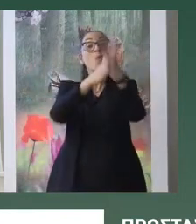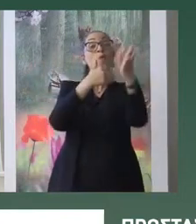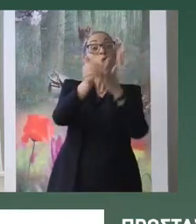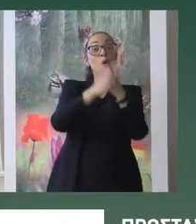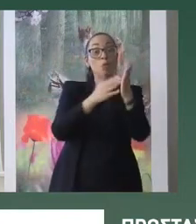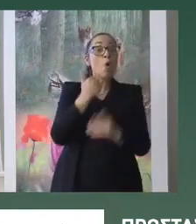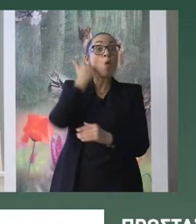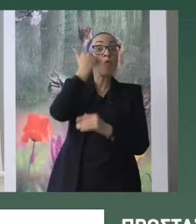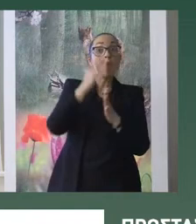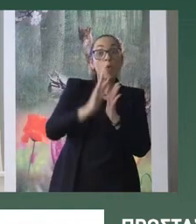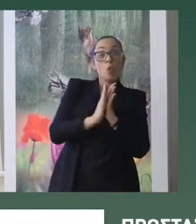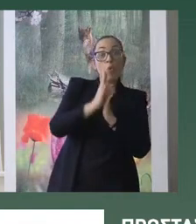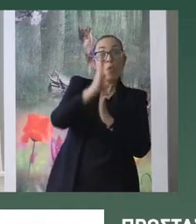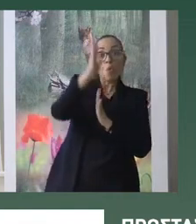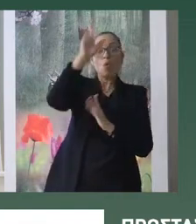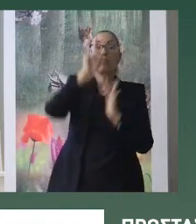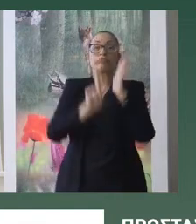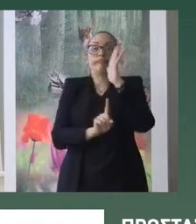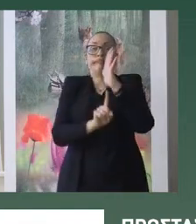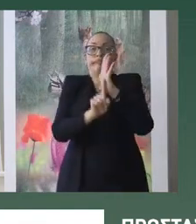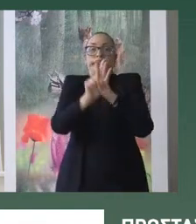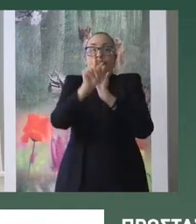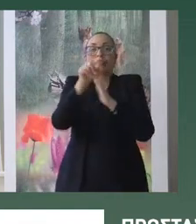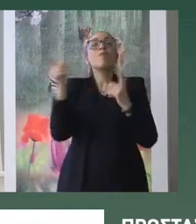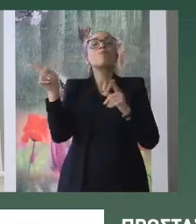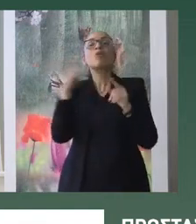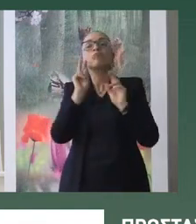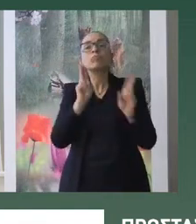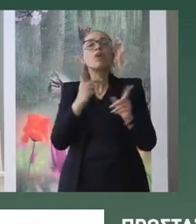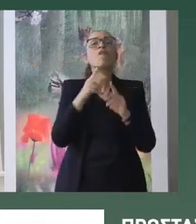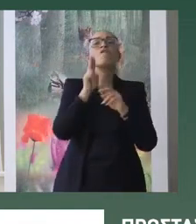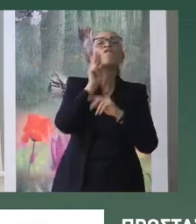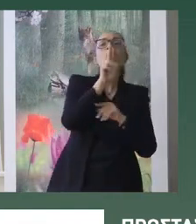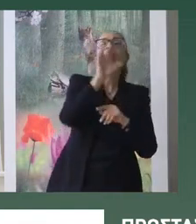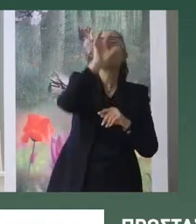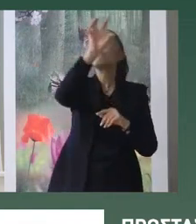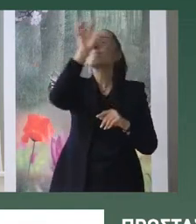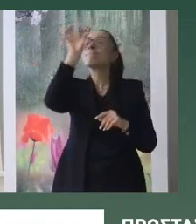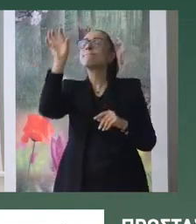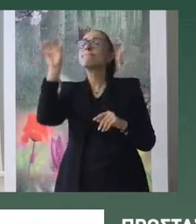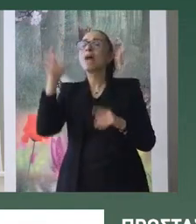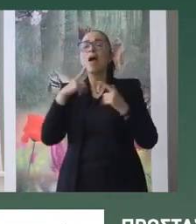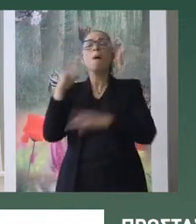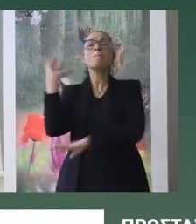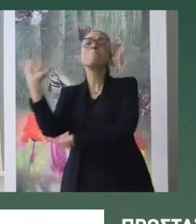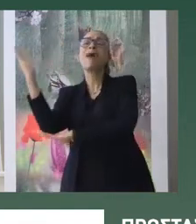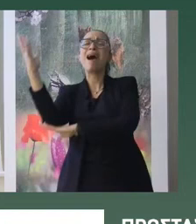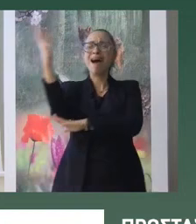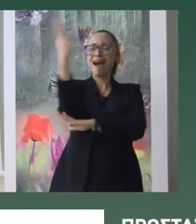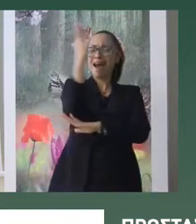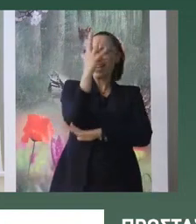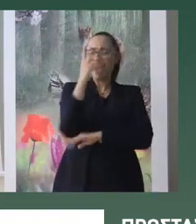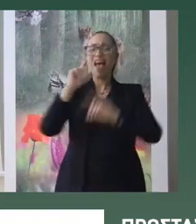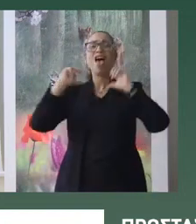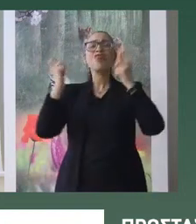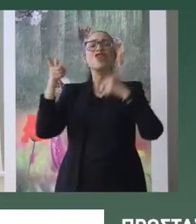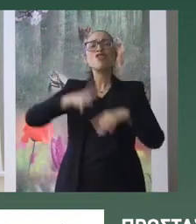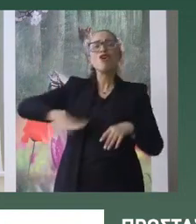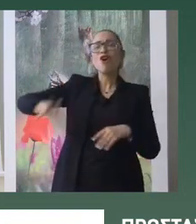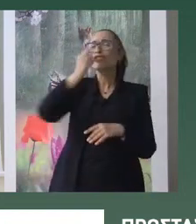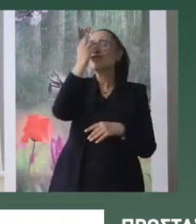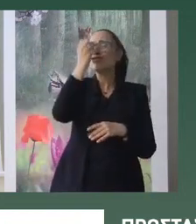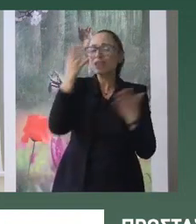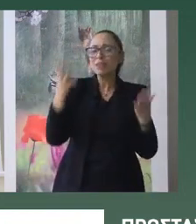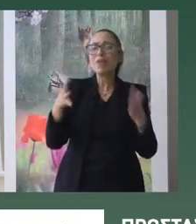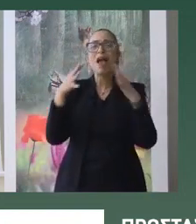βέβαια πάντα είναι, τόσο πιο μεγάλο ο θερμικός κίνδυνος και πώς αποτυπώνεται στις διάφορες περιοχές. Αυτή η ενότητα που έχει πάρκα, ο Εθνικός Κήπος, η περιοχή